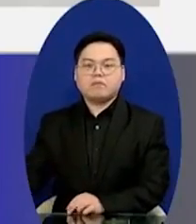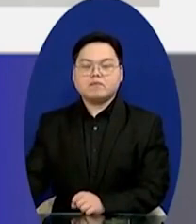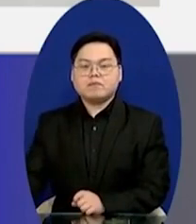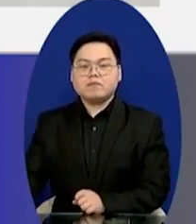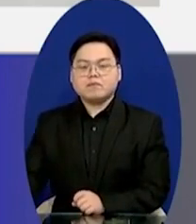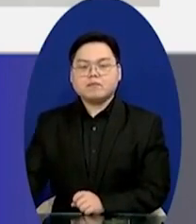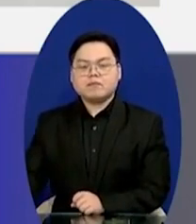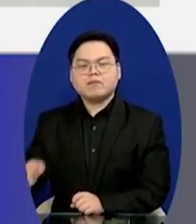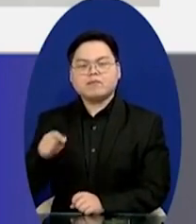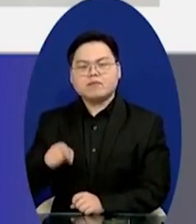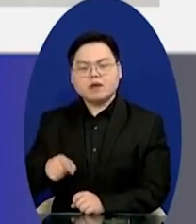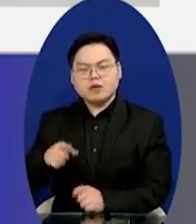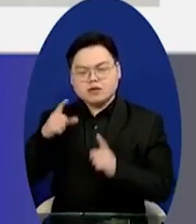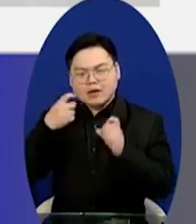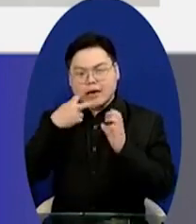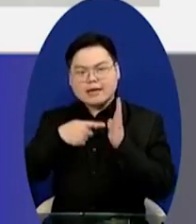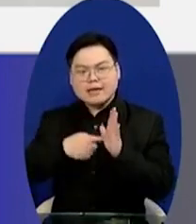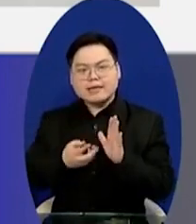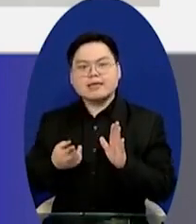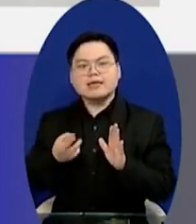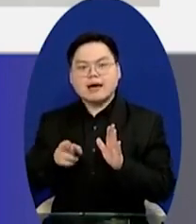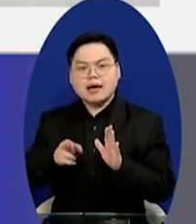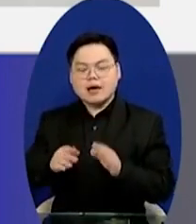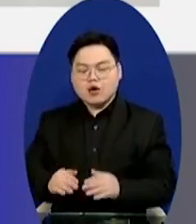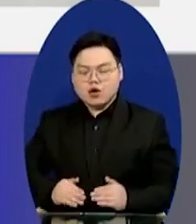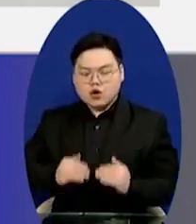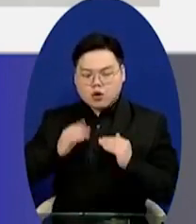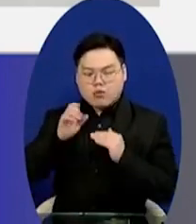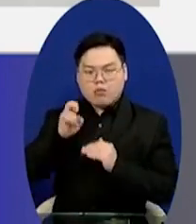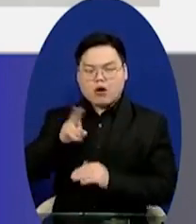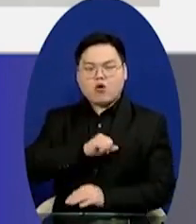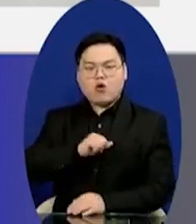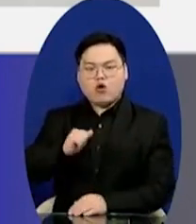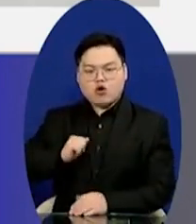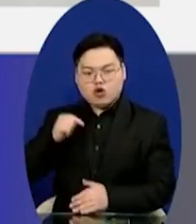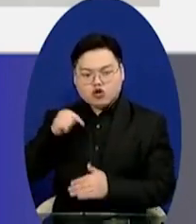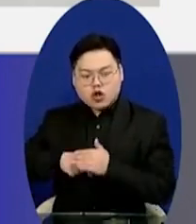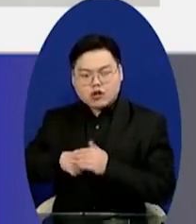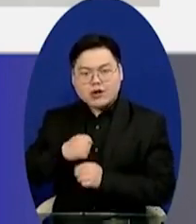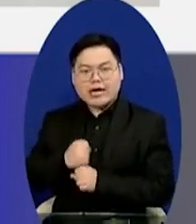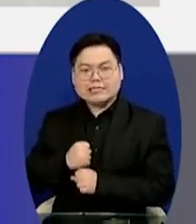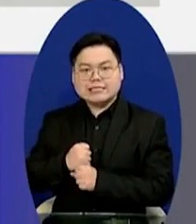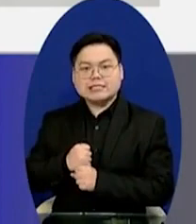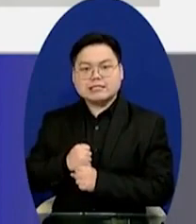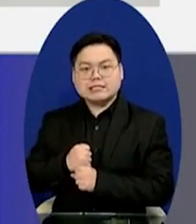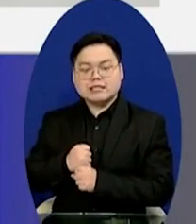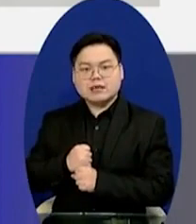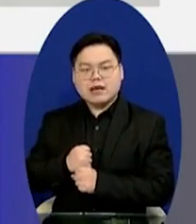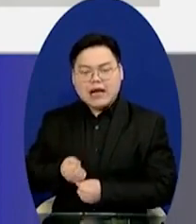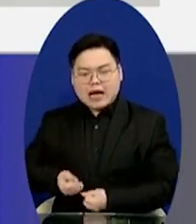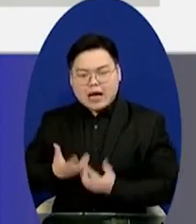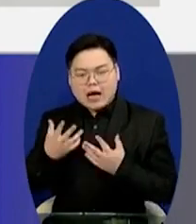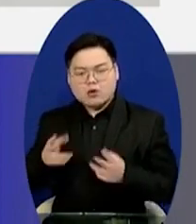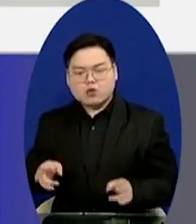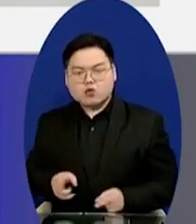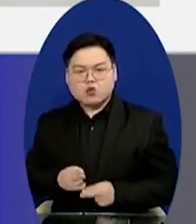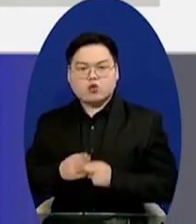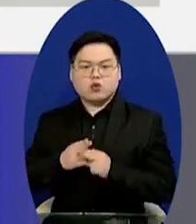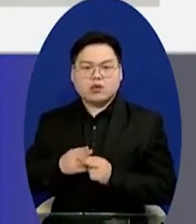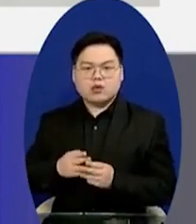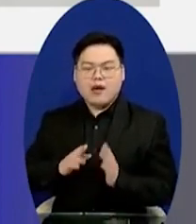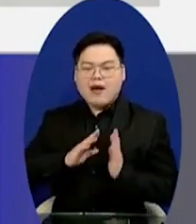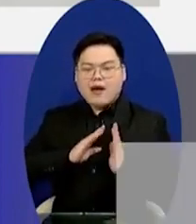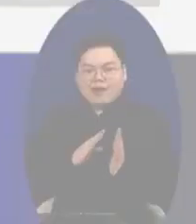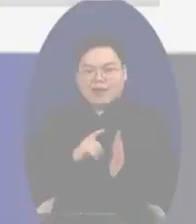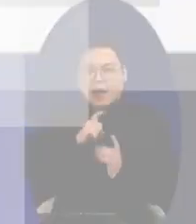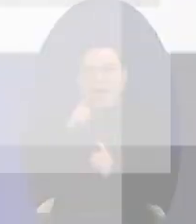За энийг яагаад үзүүлж ийм нөхөр Хөгжлийн банк өөрөө дотооддоо энэ юу нь яаж энэ гарч байгаа дүгүүлтэд хандж байгаа